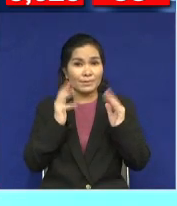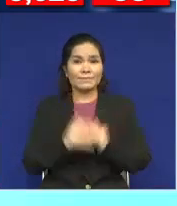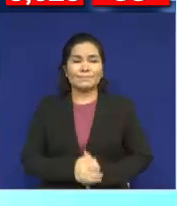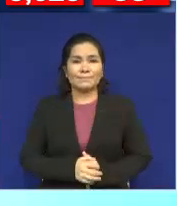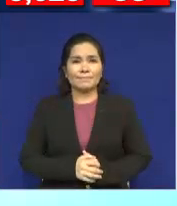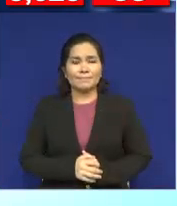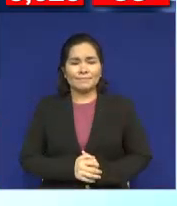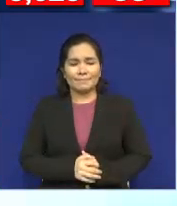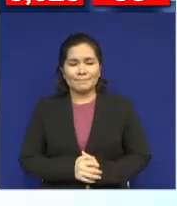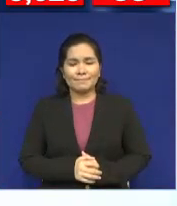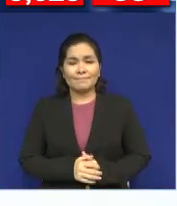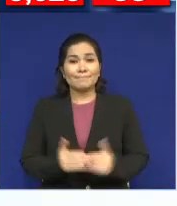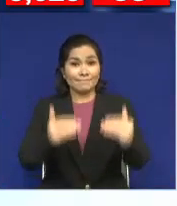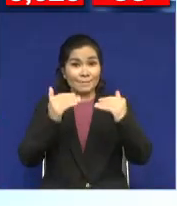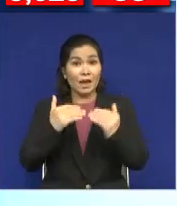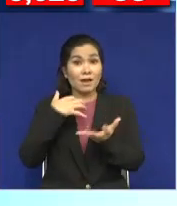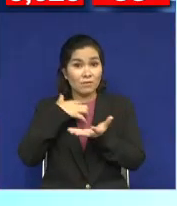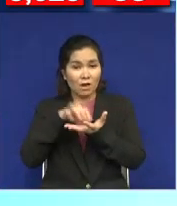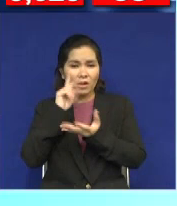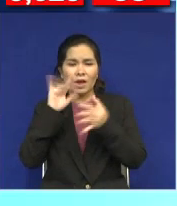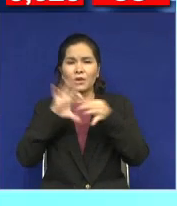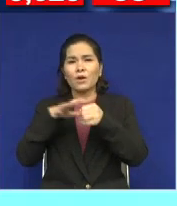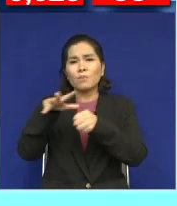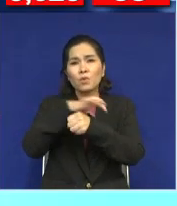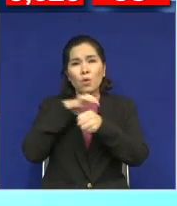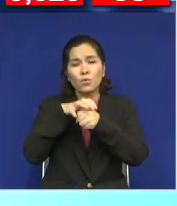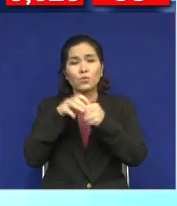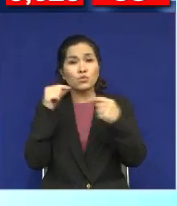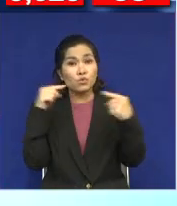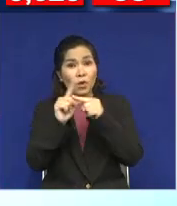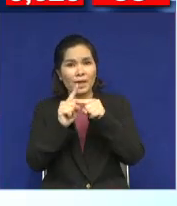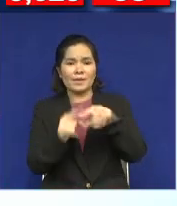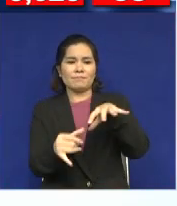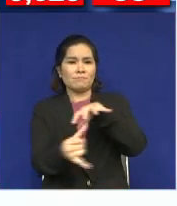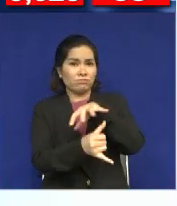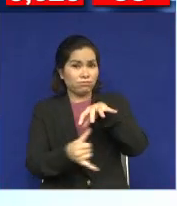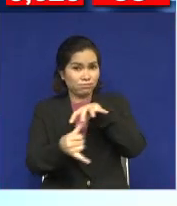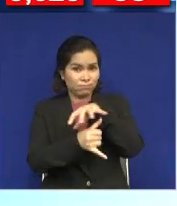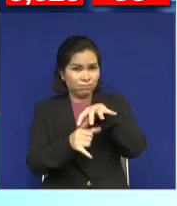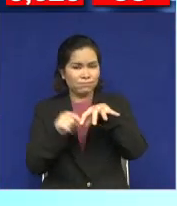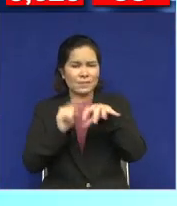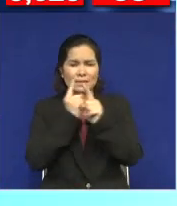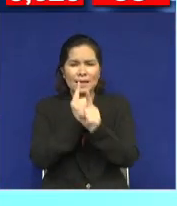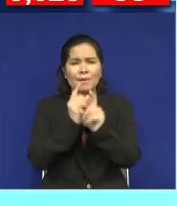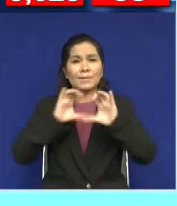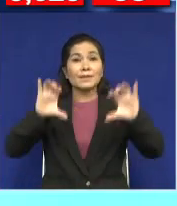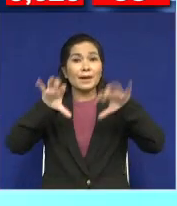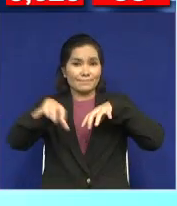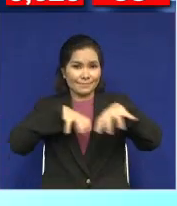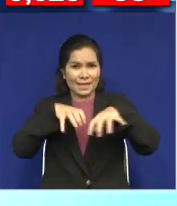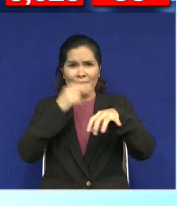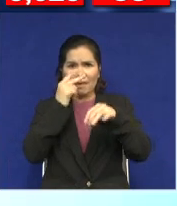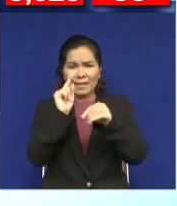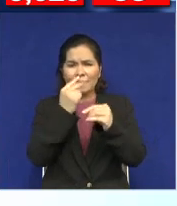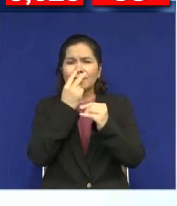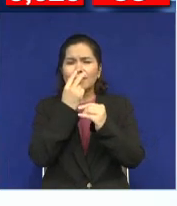มาที่สถานการณ์ของโควิด-19 ในสถานที่เฝ้าระวังที่รัฐจัดให้นะคะจะเห็นว่าในกรอบสีแดงค่ะแสดงจ